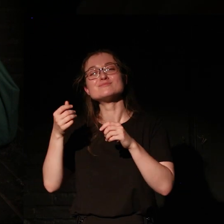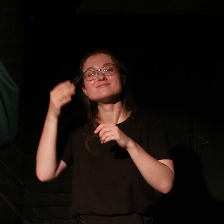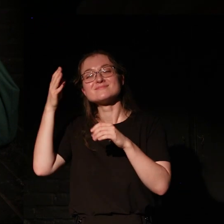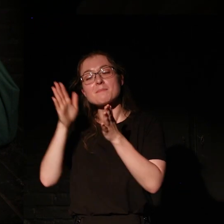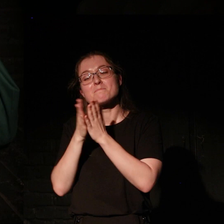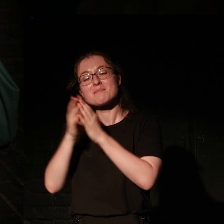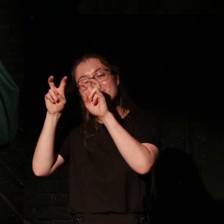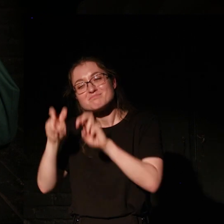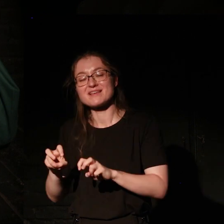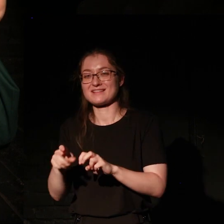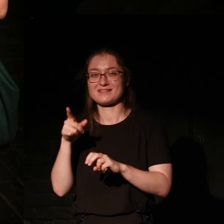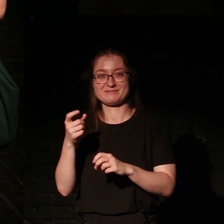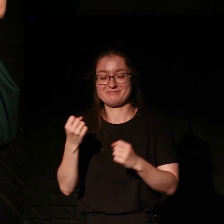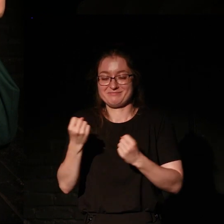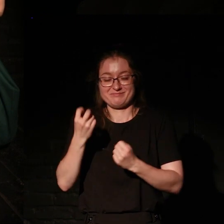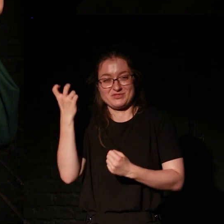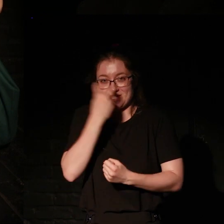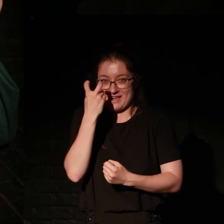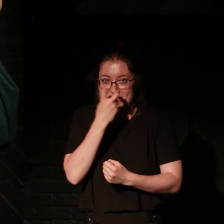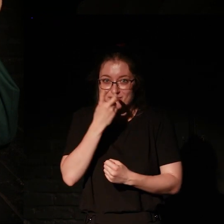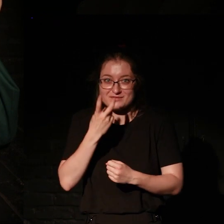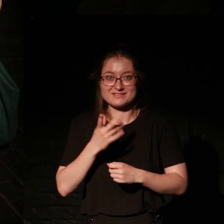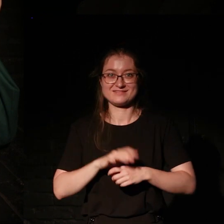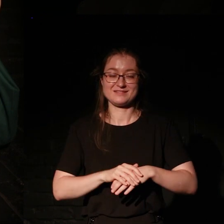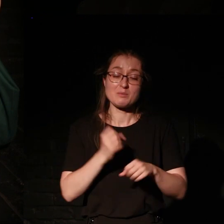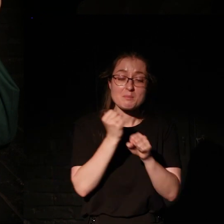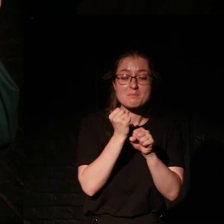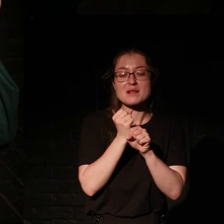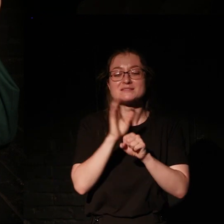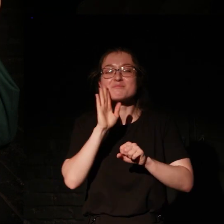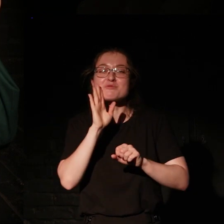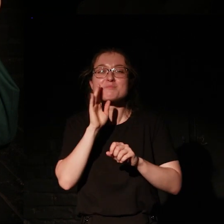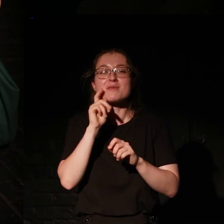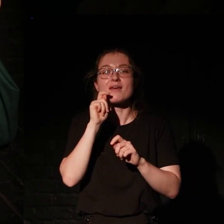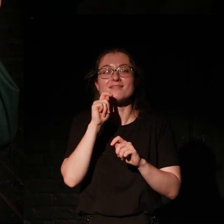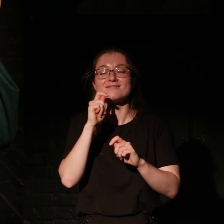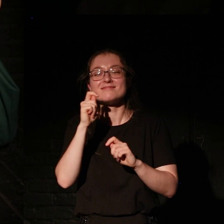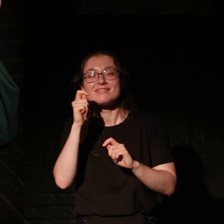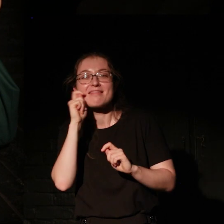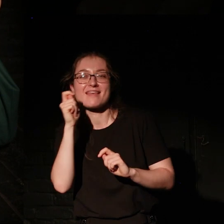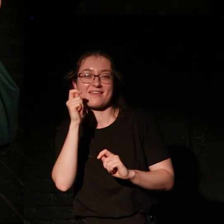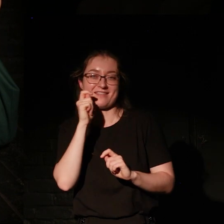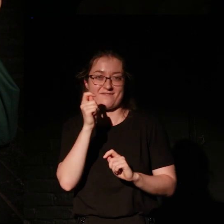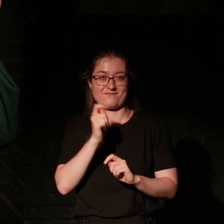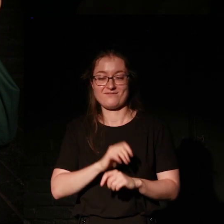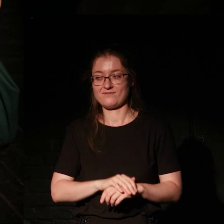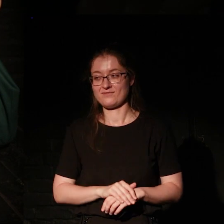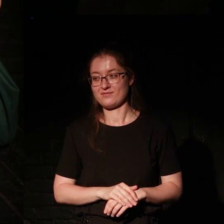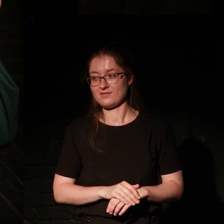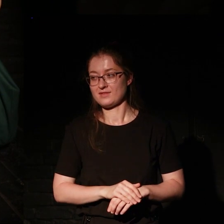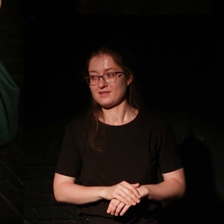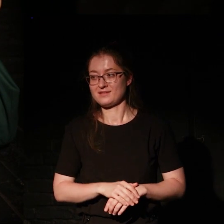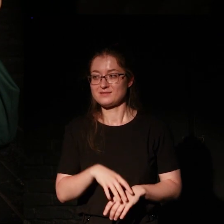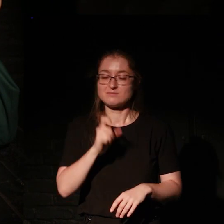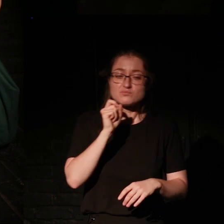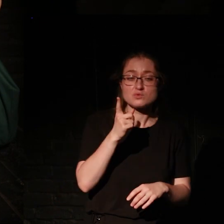Archeologiczno-detektywistyczne. Bardzo, bardzo, naprawdę. I takich tekstów właśnie takich, a co jest, a co nie ma w niektórych wariantach, a